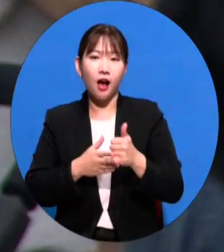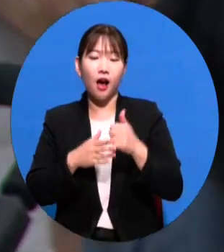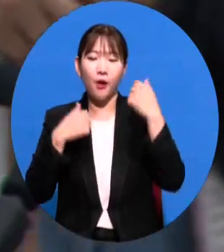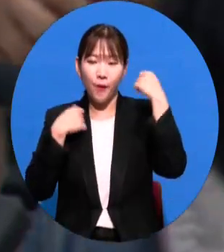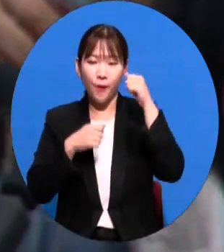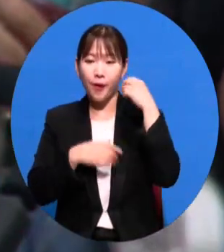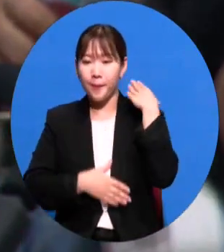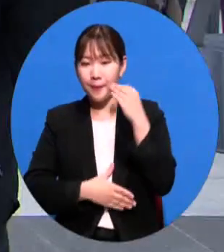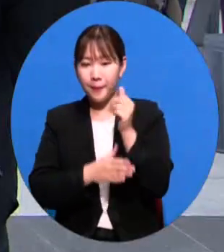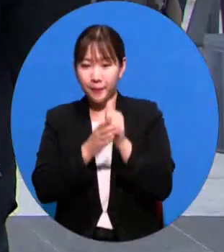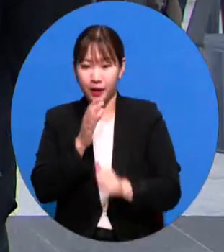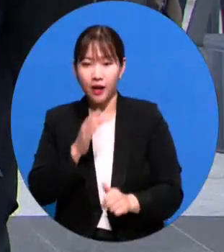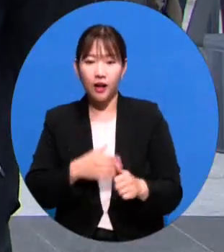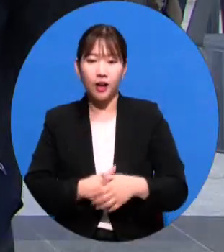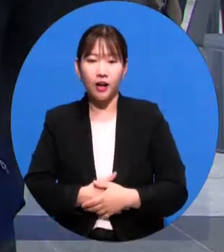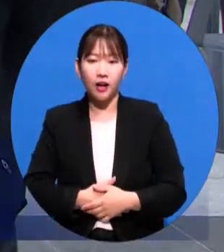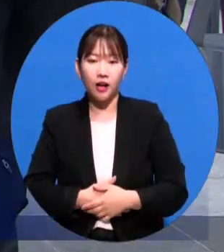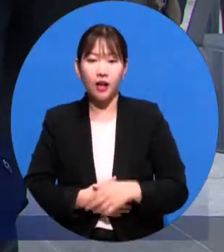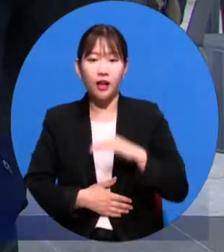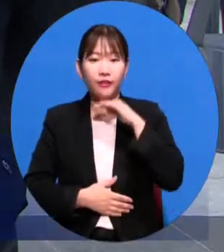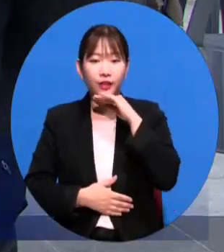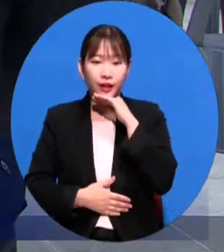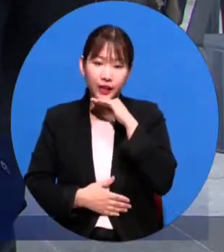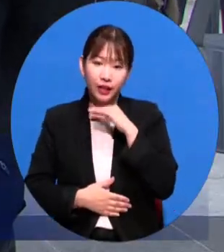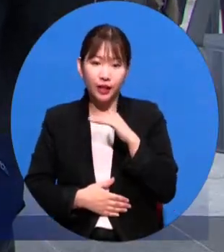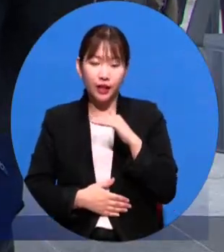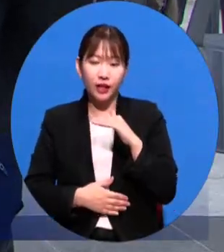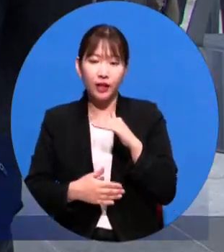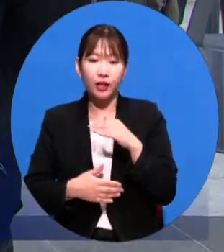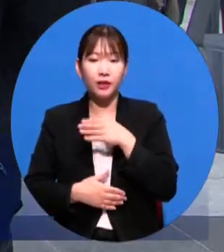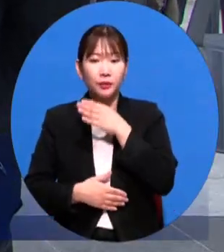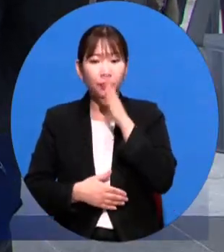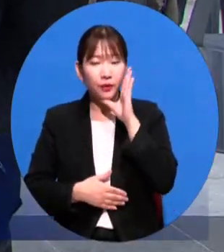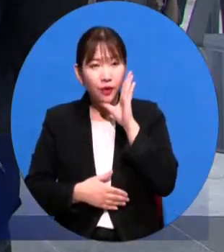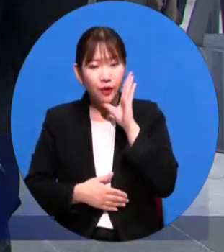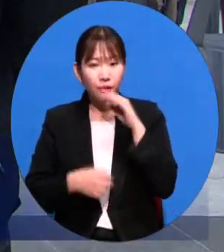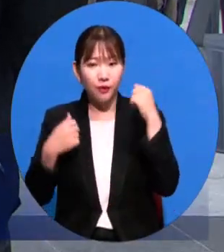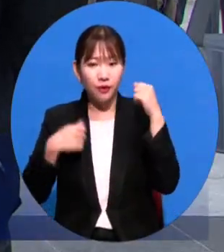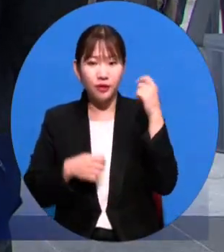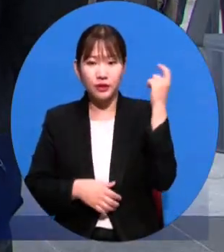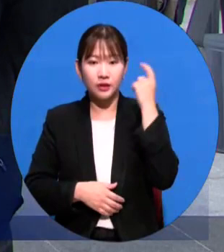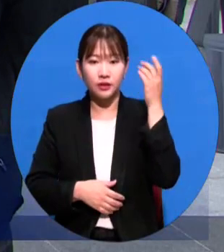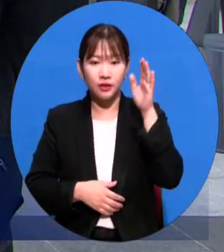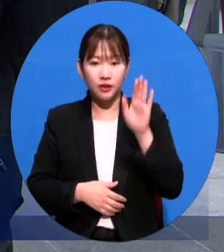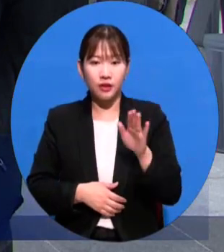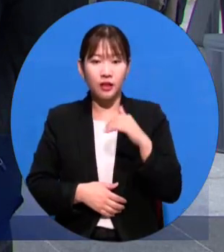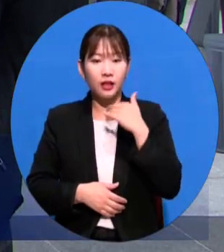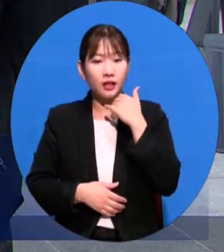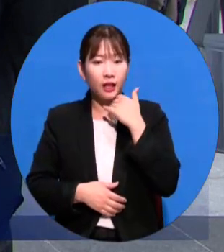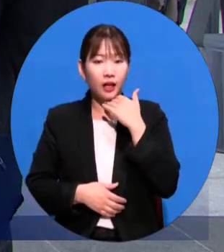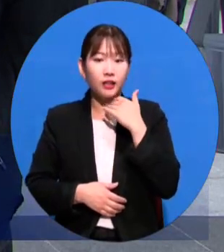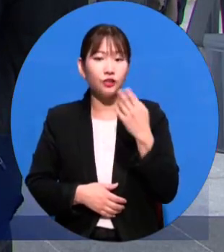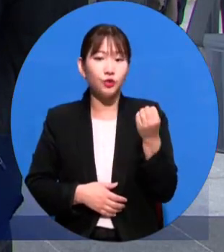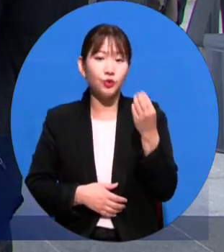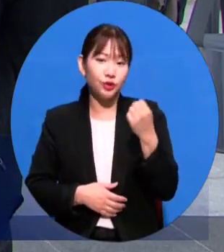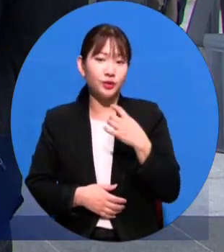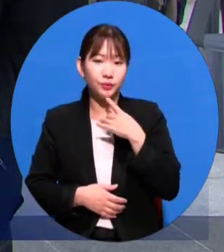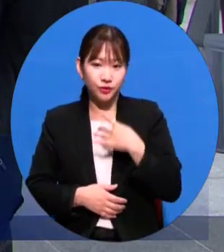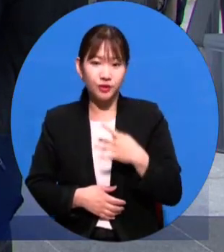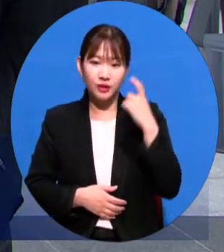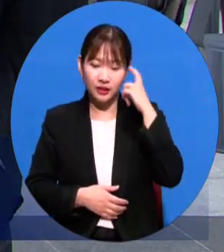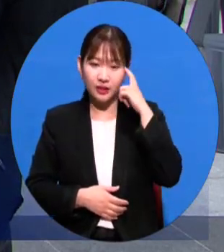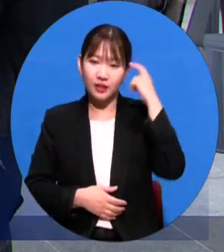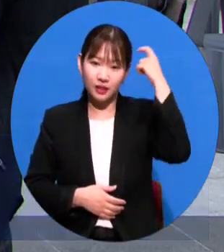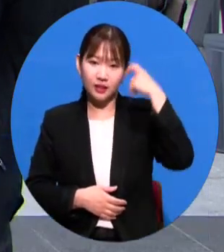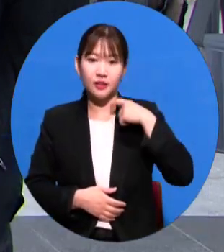빠져듭니다. 연세가 좀 있으신 분들이 하는 걸 좀 들었는데 이제 나이는 진짜 숫자에 불과하다라는 걸